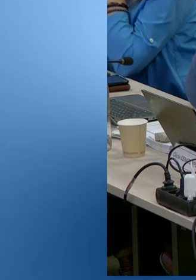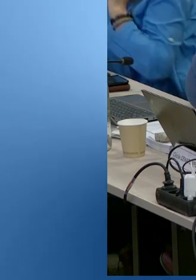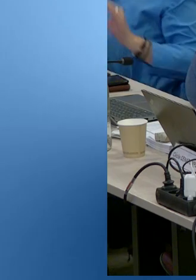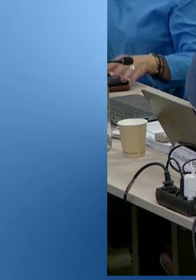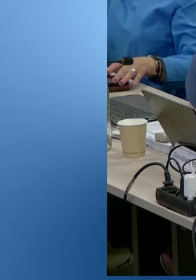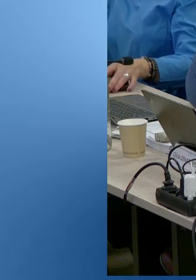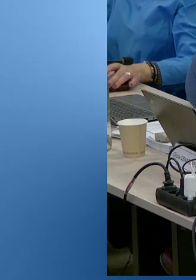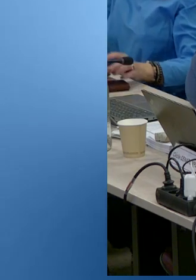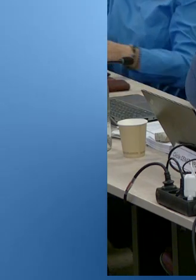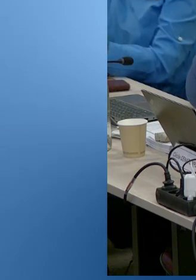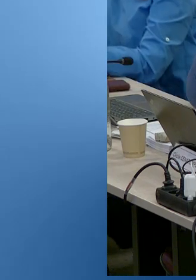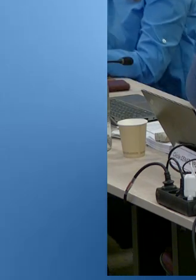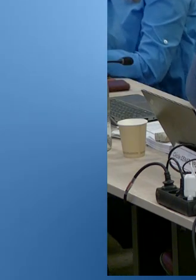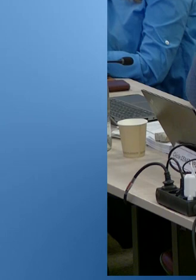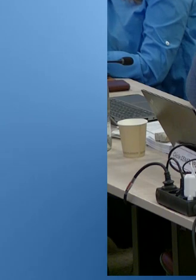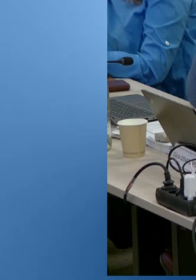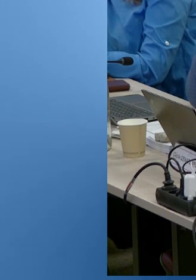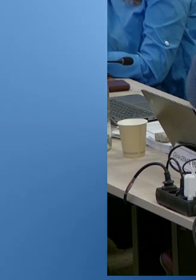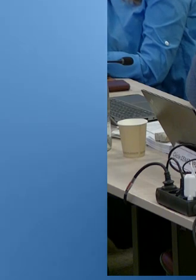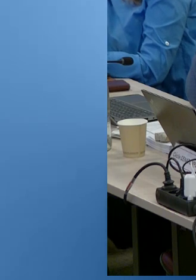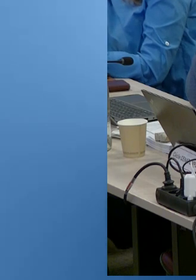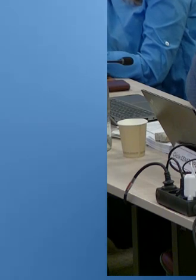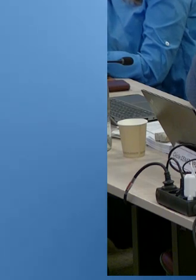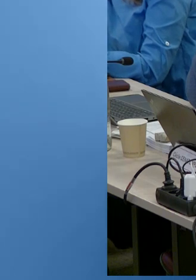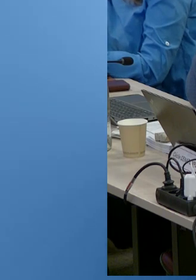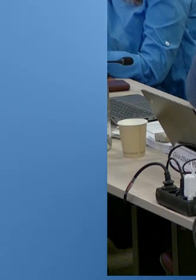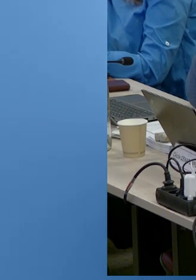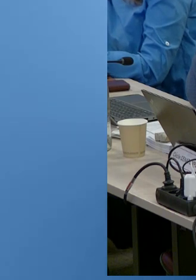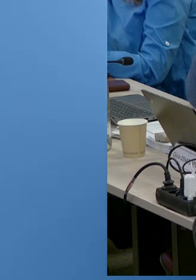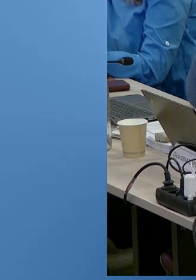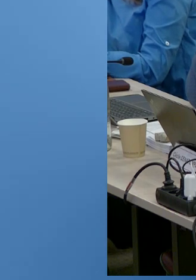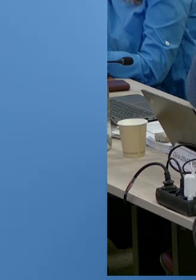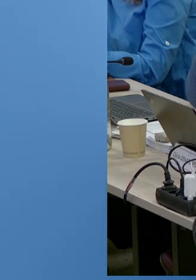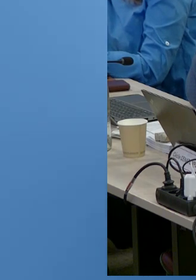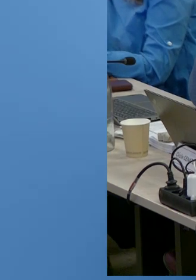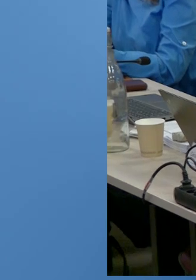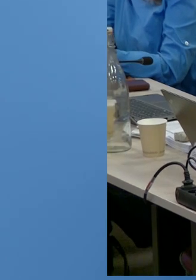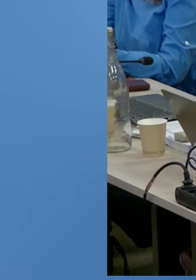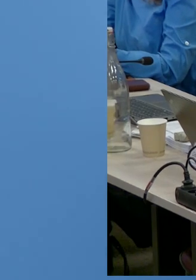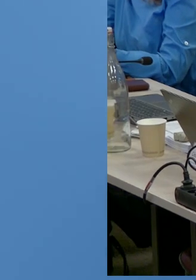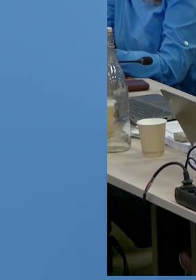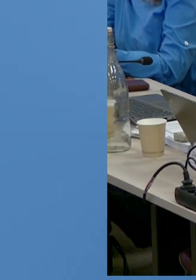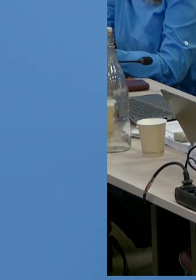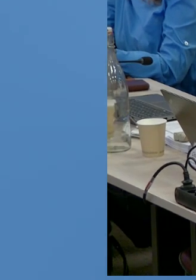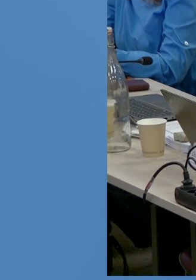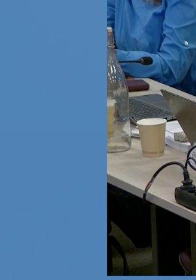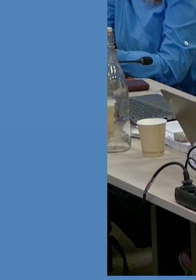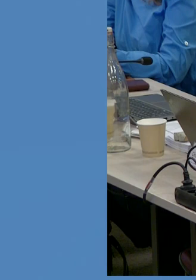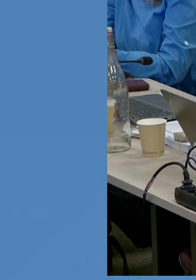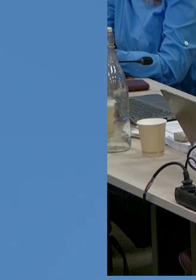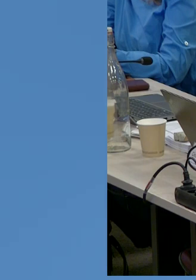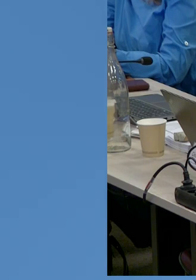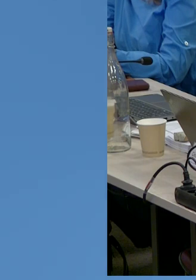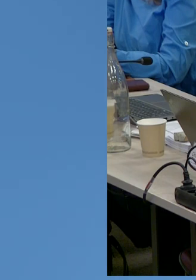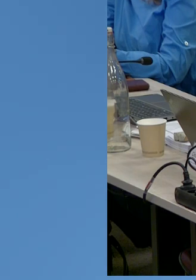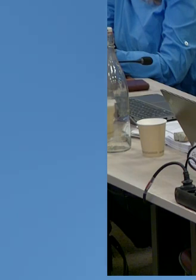subventions dont il est question ici nous interpelle vous le dites vous-même dans la délibération les structures uvrant dans les filières alimentaires